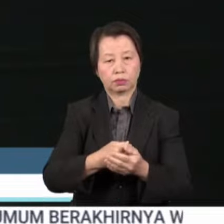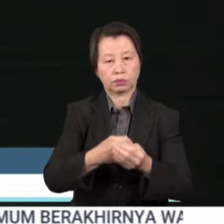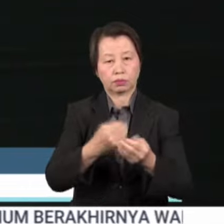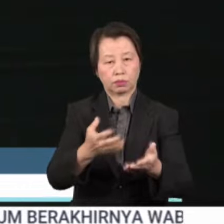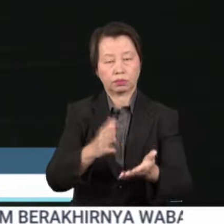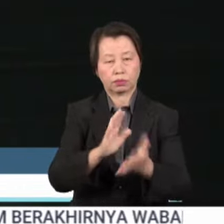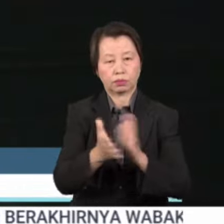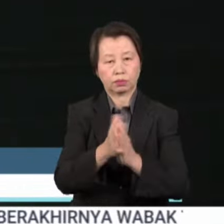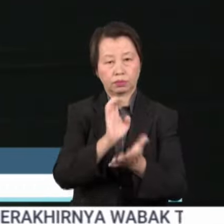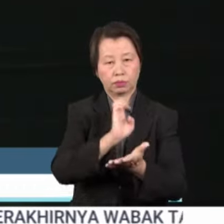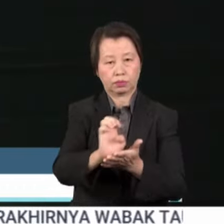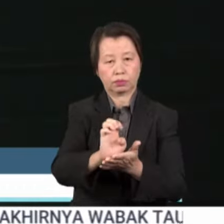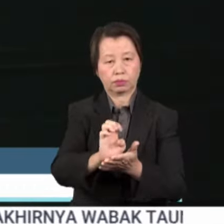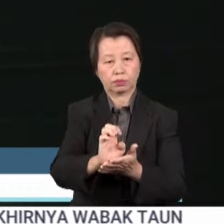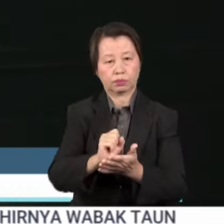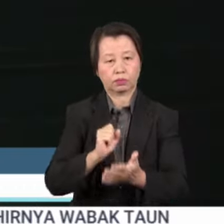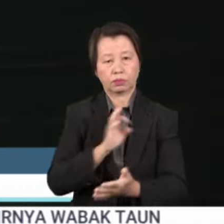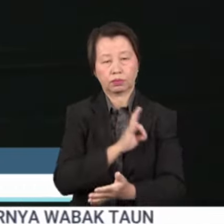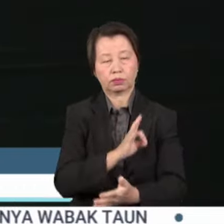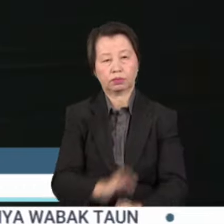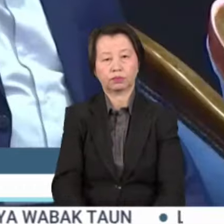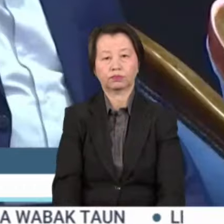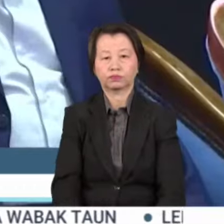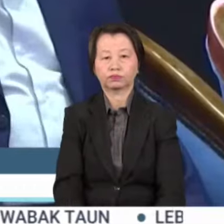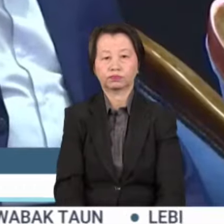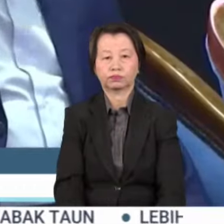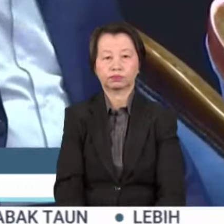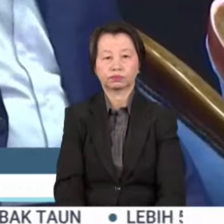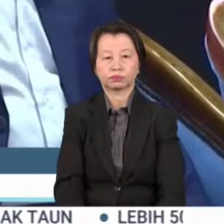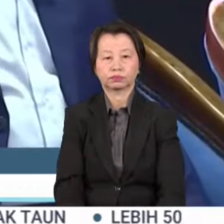dan allowance pejabat awam.